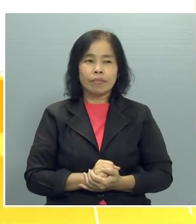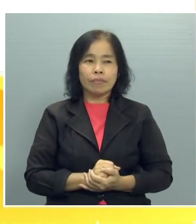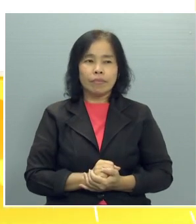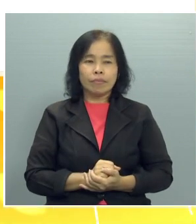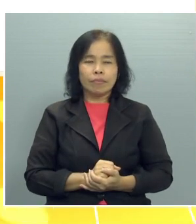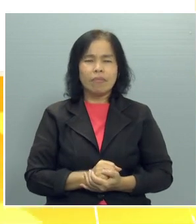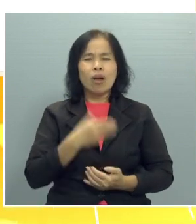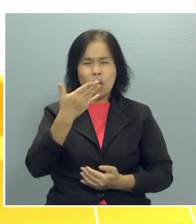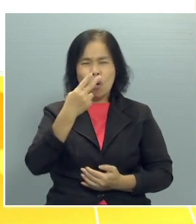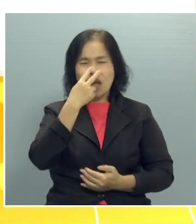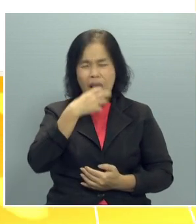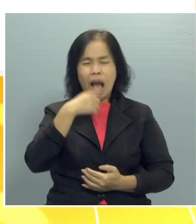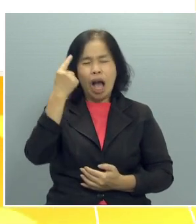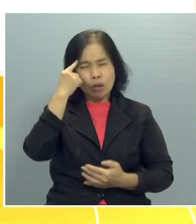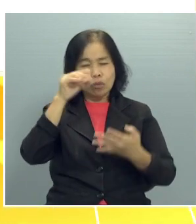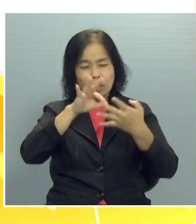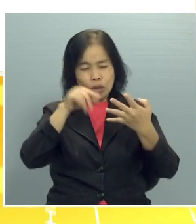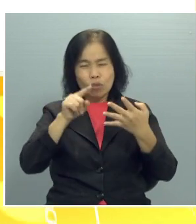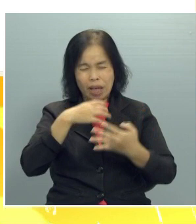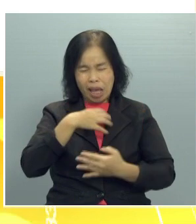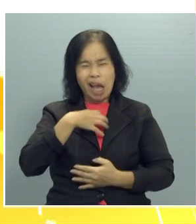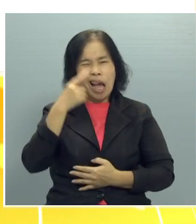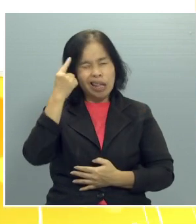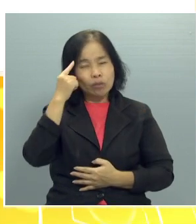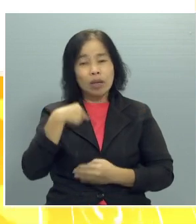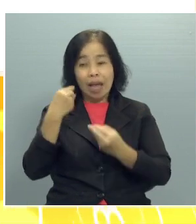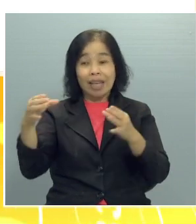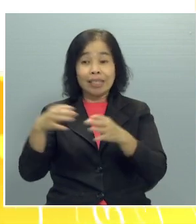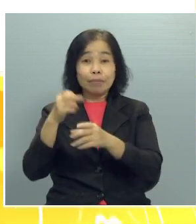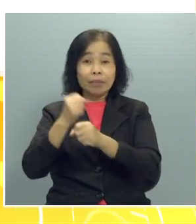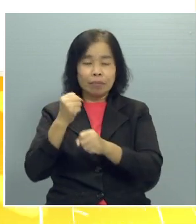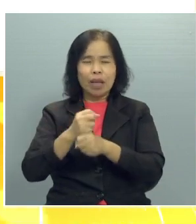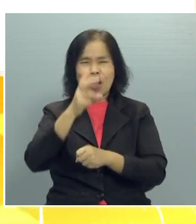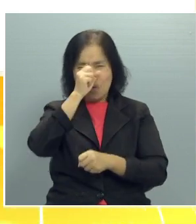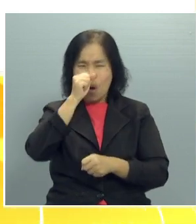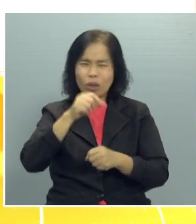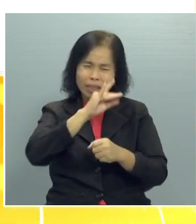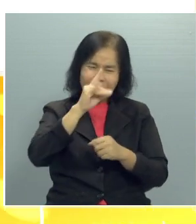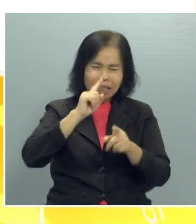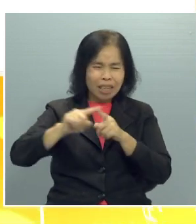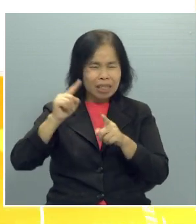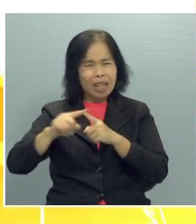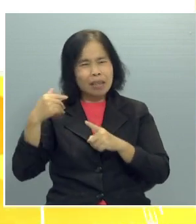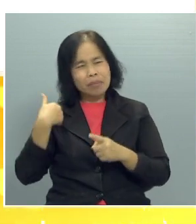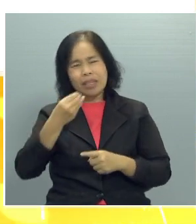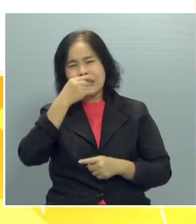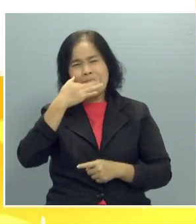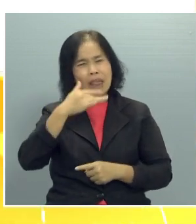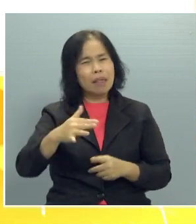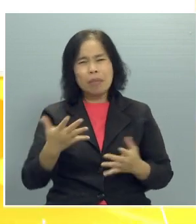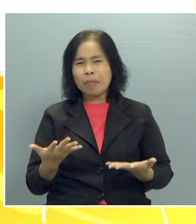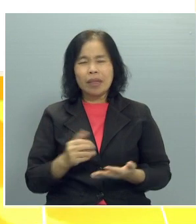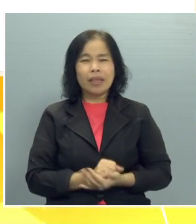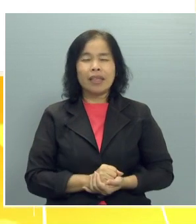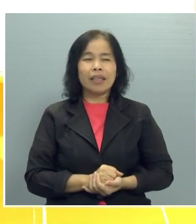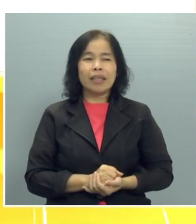ผมพยายามให้ทีมงานไปหาไอ้เนื้อสัตว์เป็นมันก็มีอย่างอื่นไม่มีอาหารทะเลอ่ะมัน